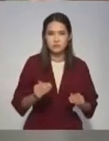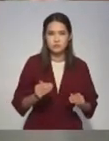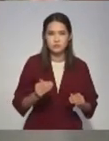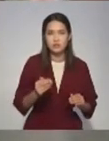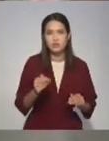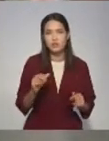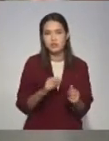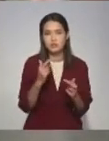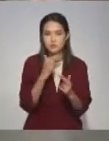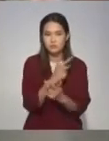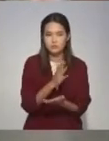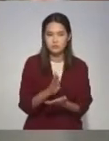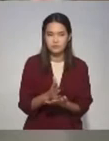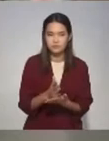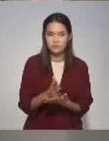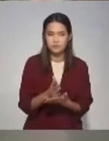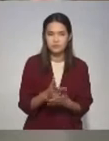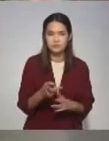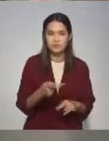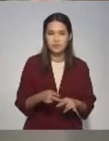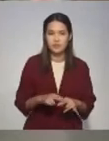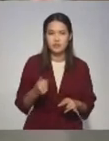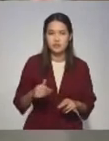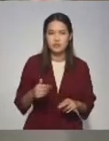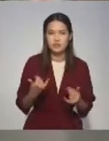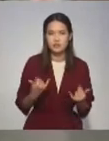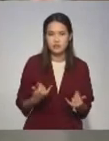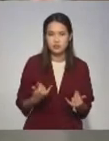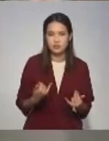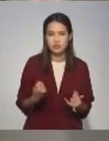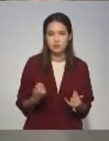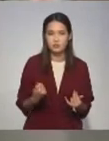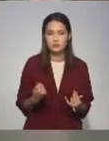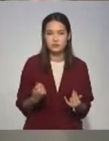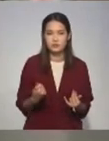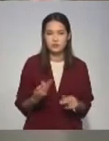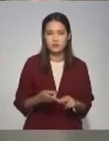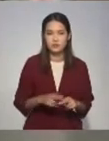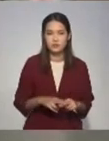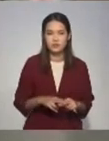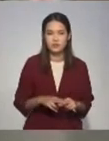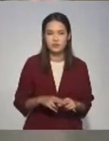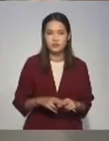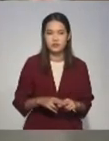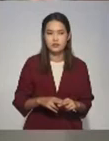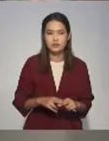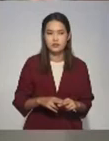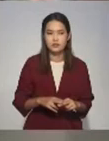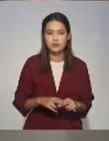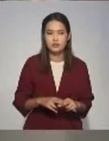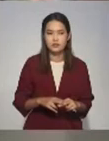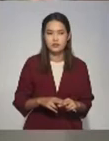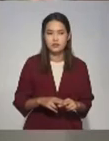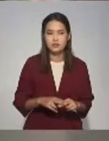бар, алкогольден тәуелді адамдар. Ал енді мына сан азайса